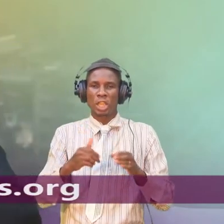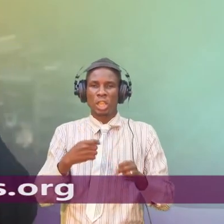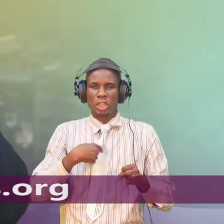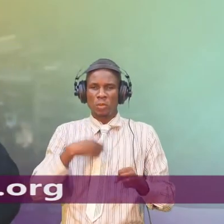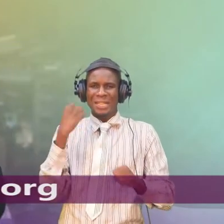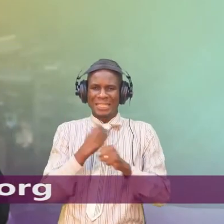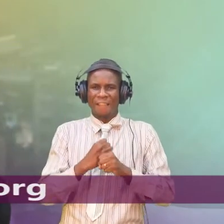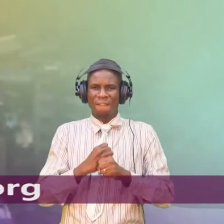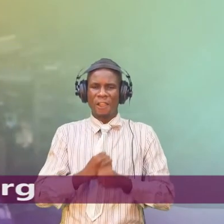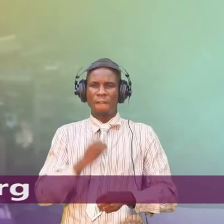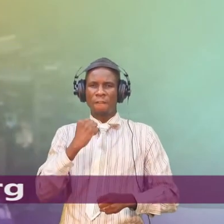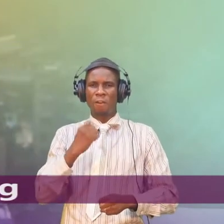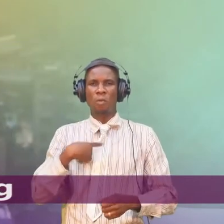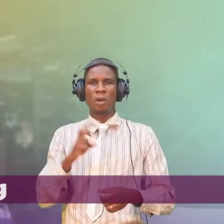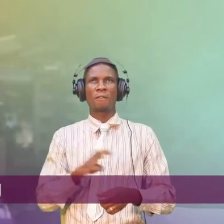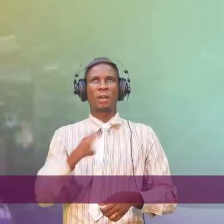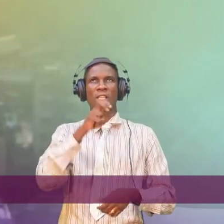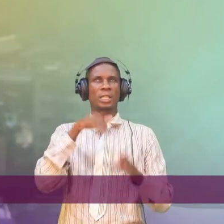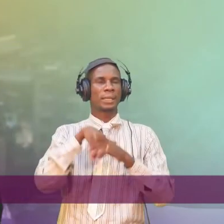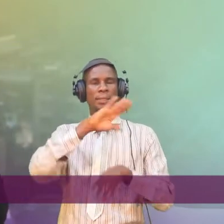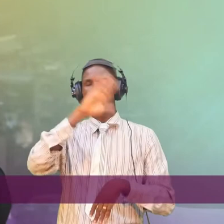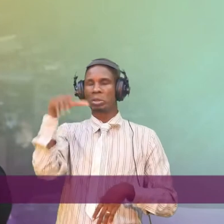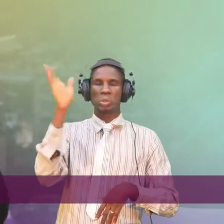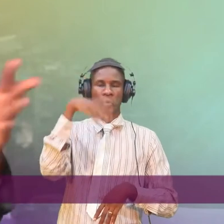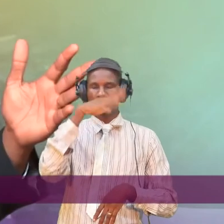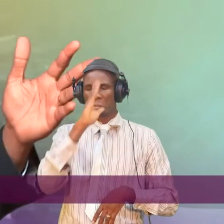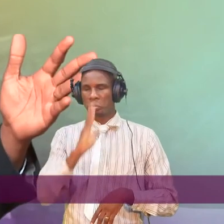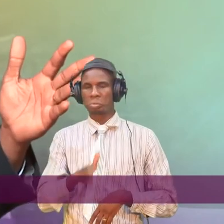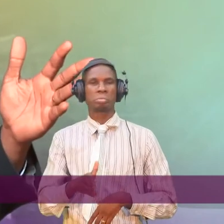Msingi kama ile ni msingi mbaya sana.